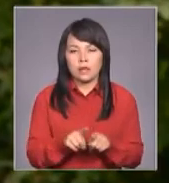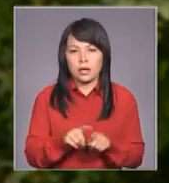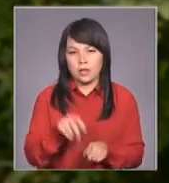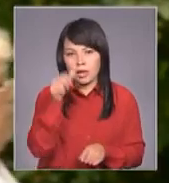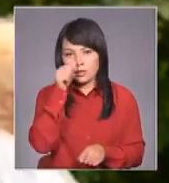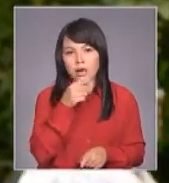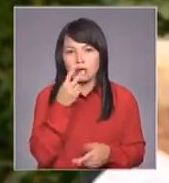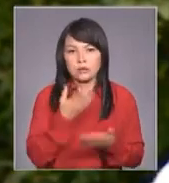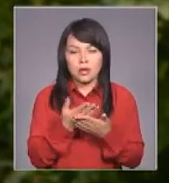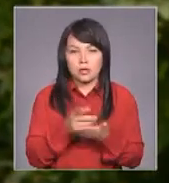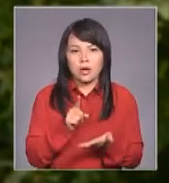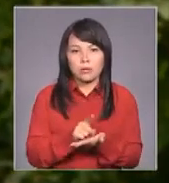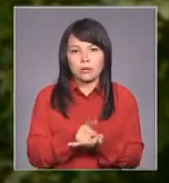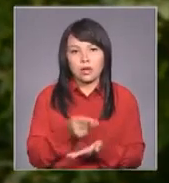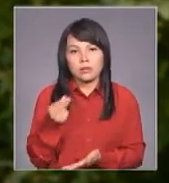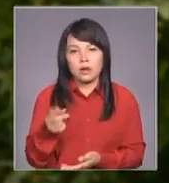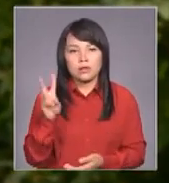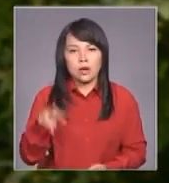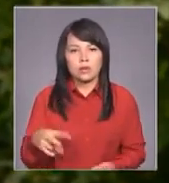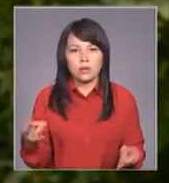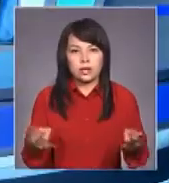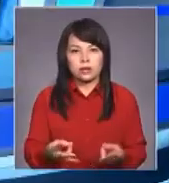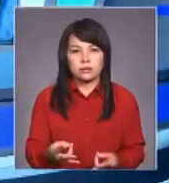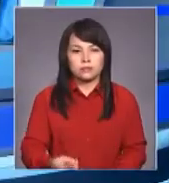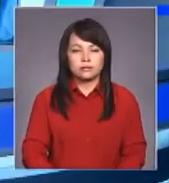көлемінде айыппұл төленуі тиіс.